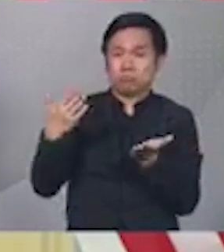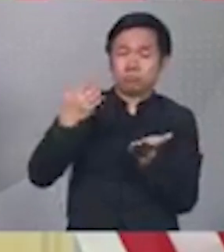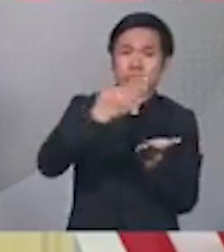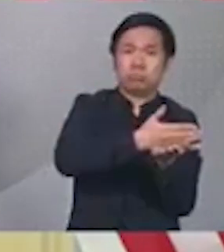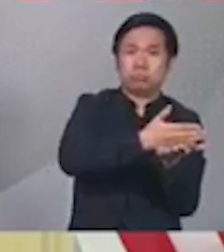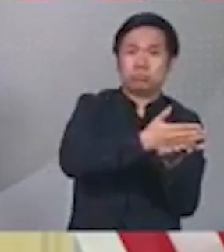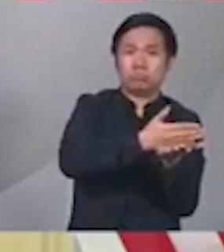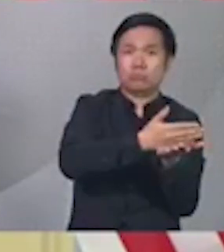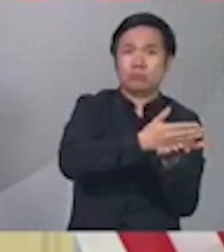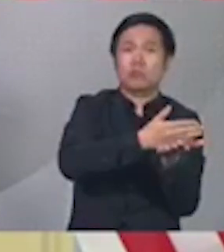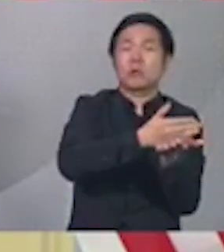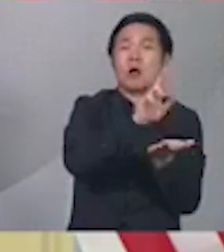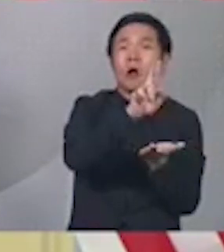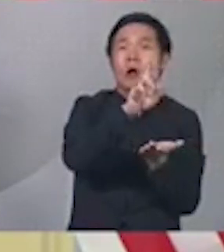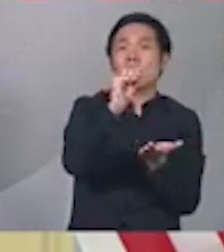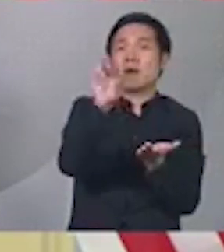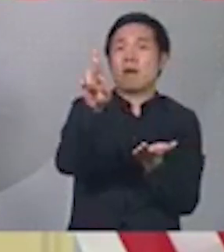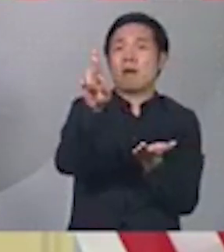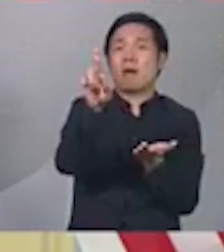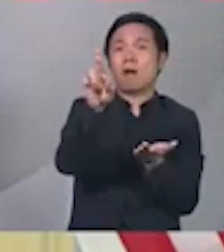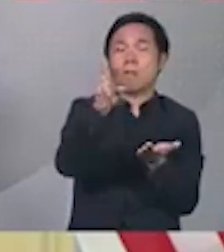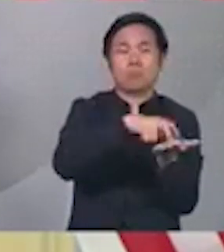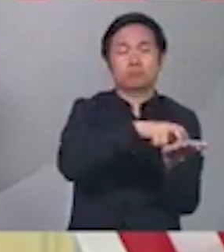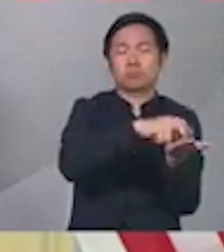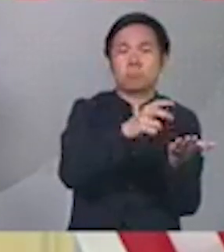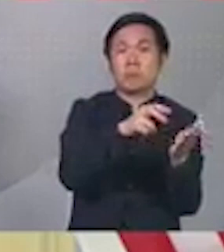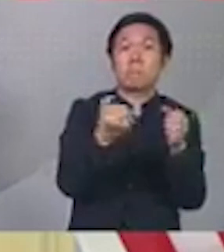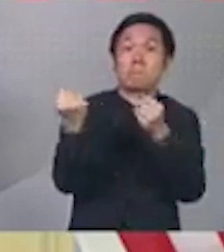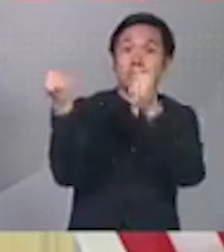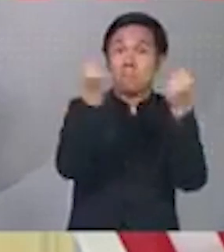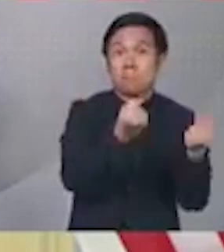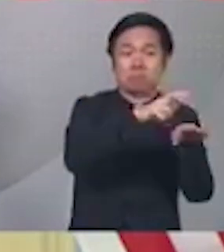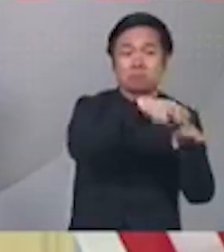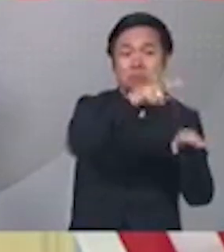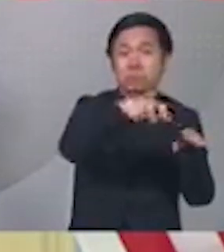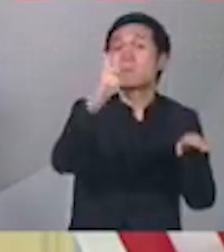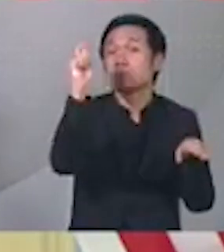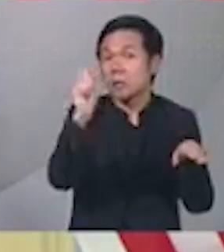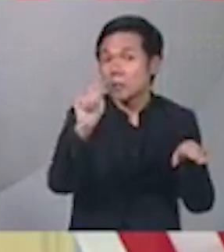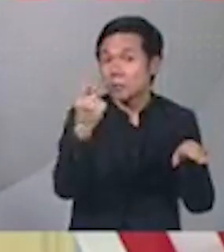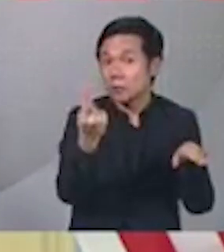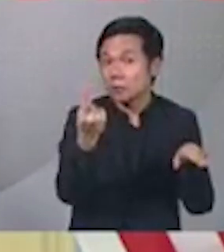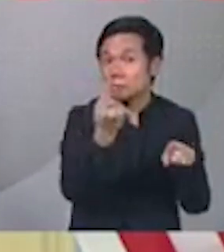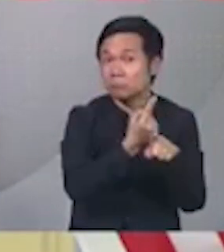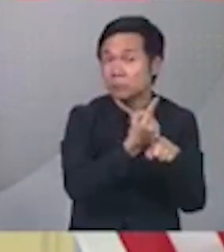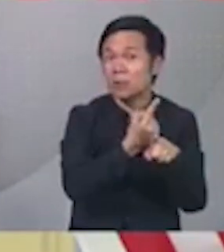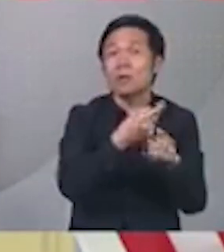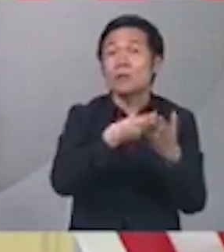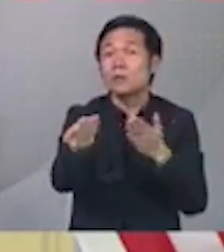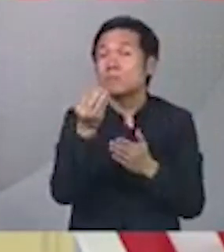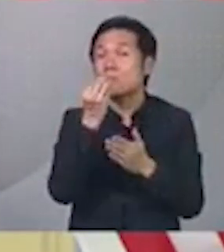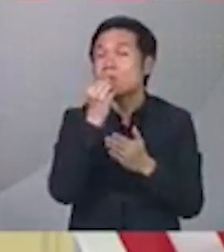untuk membagi pergi ke tandas dan sebagainya tetapi tidak boleh berhenti untuk